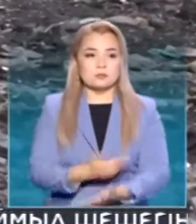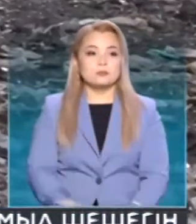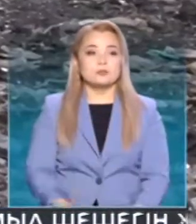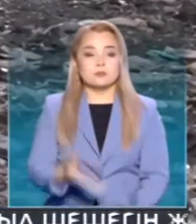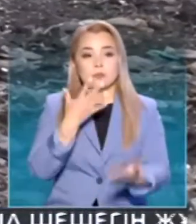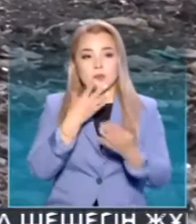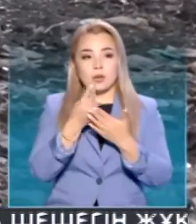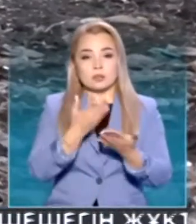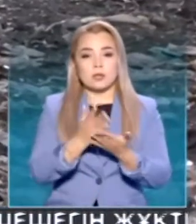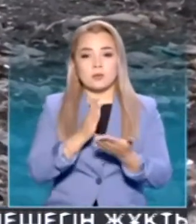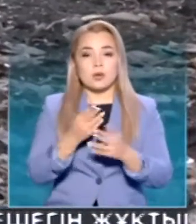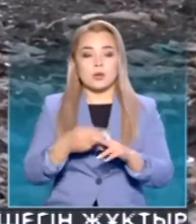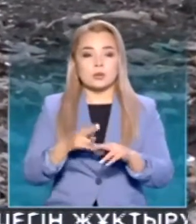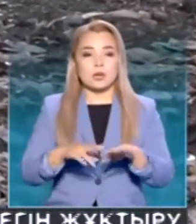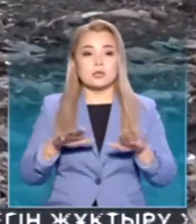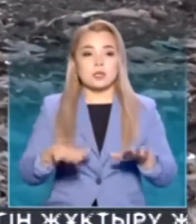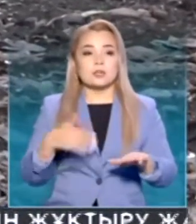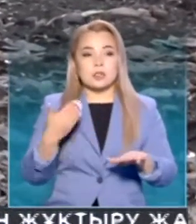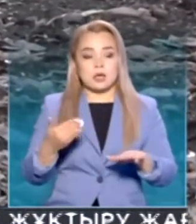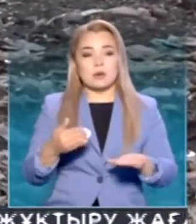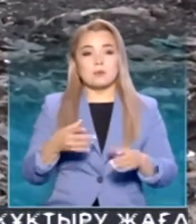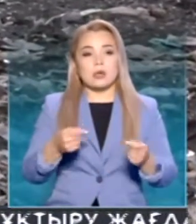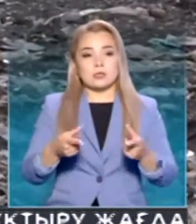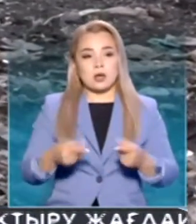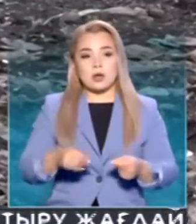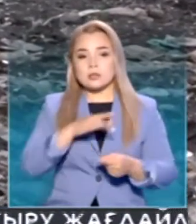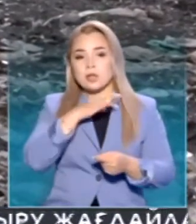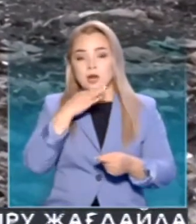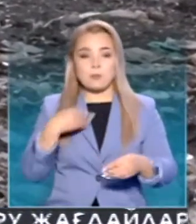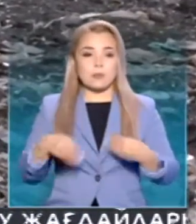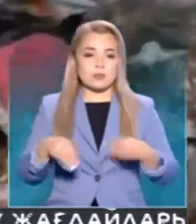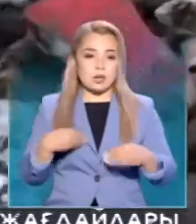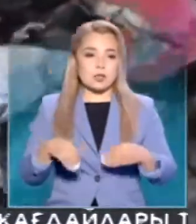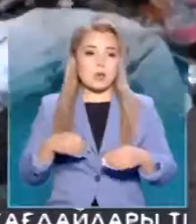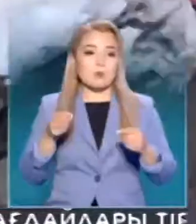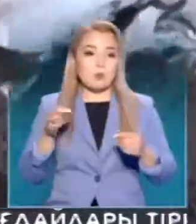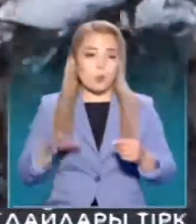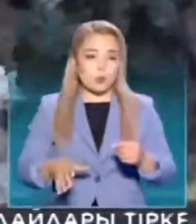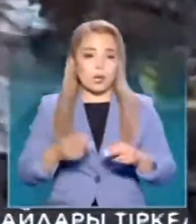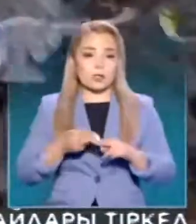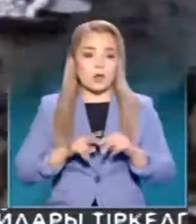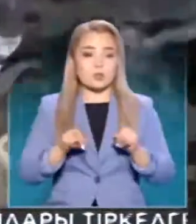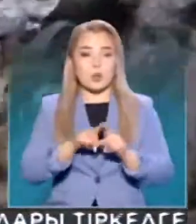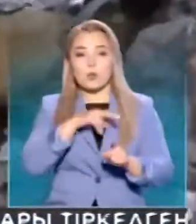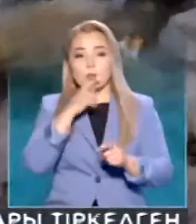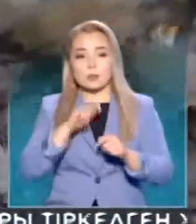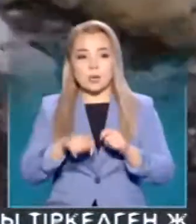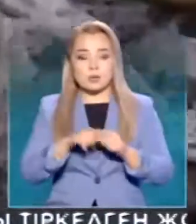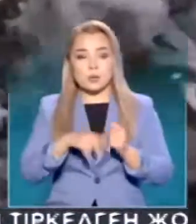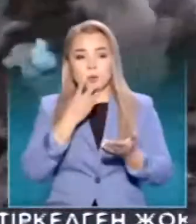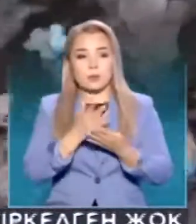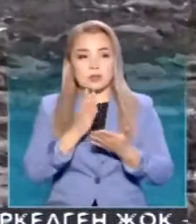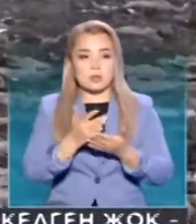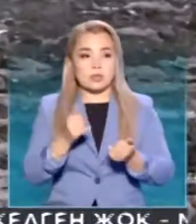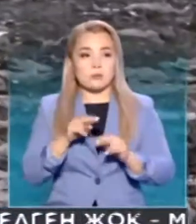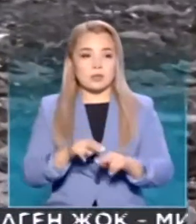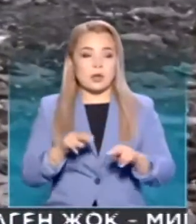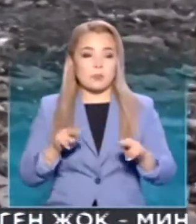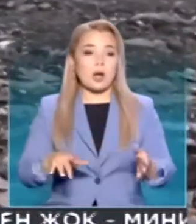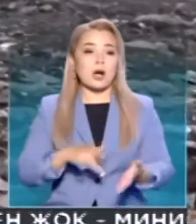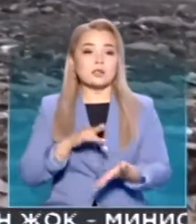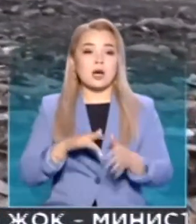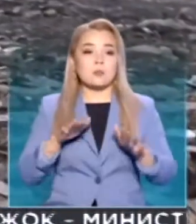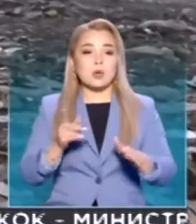Өздеріңіз көріп тұрғандай, мына жерде полиэтилен пакеттер мен пластик бөтелкелерден аяқ алып жүру мүмкін емес. Бұл Петропавл